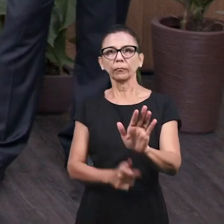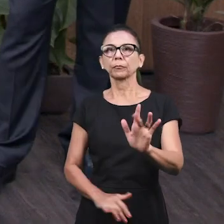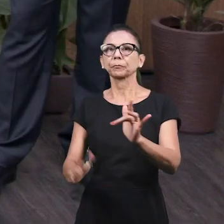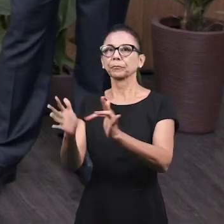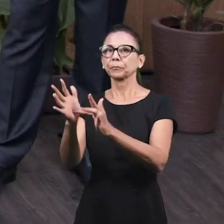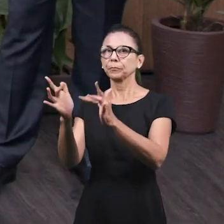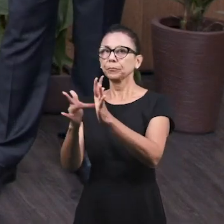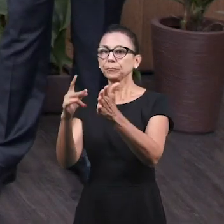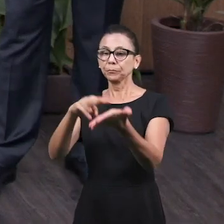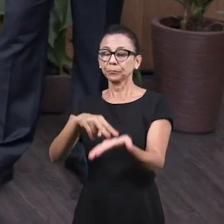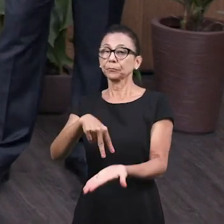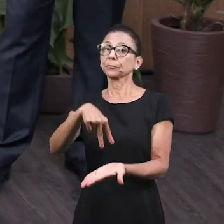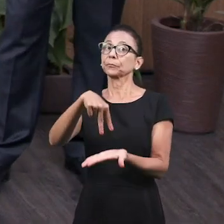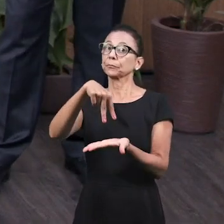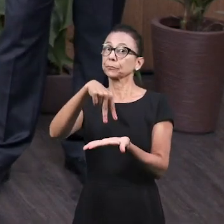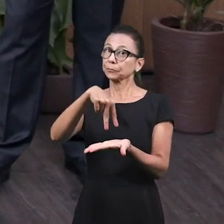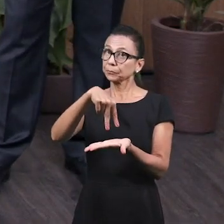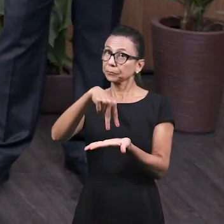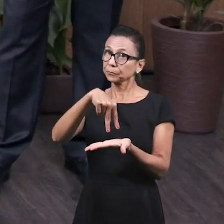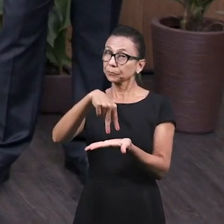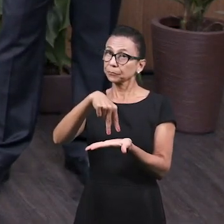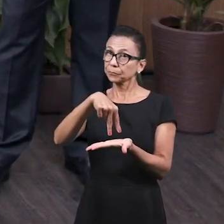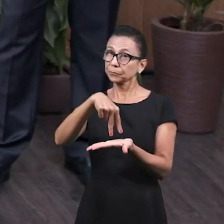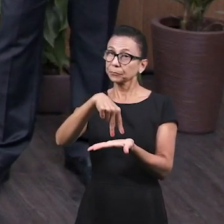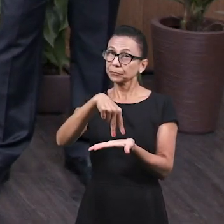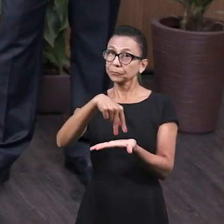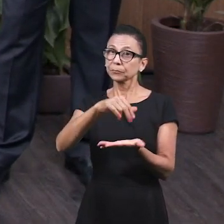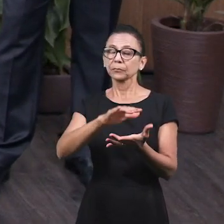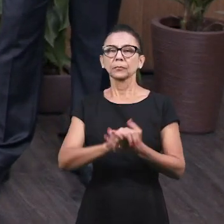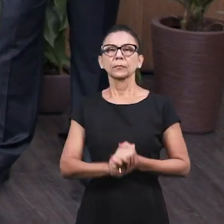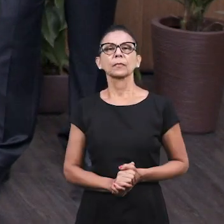что в Евангелии от Луки, в